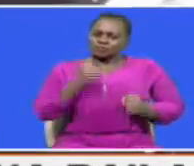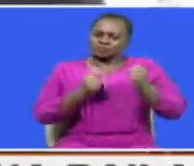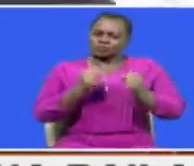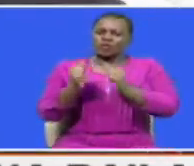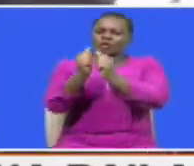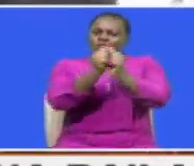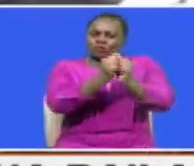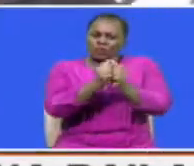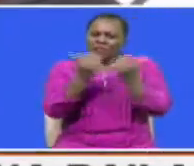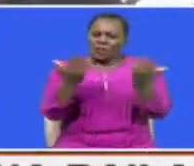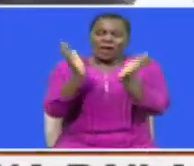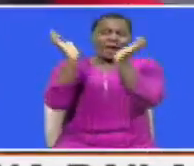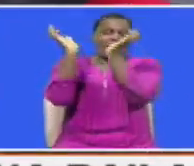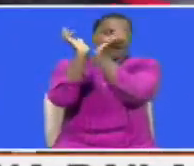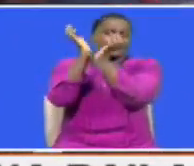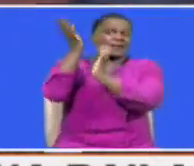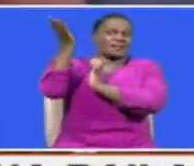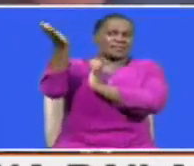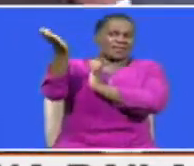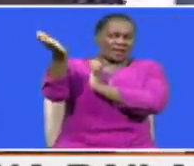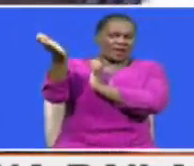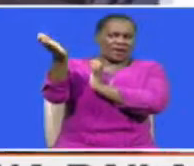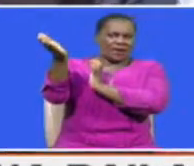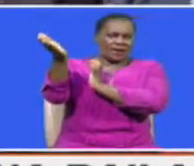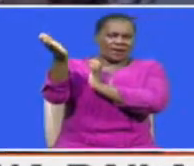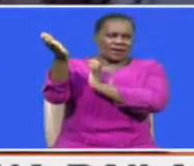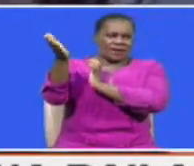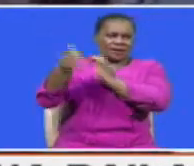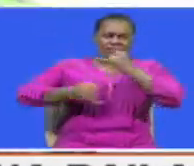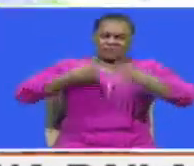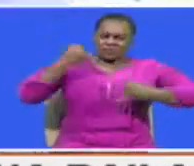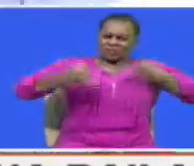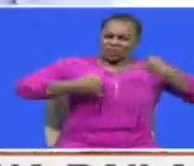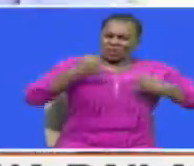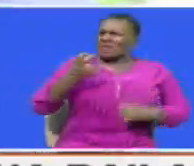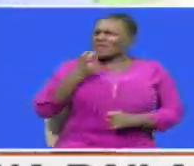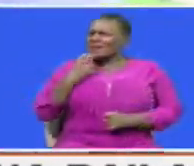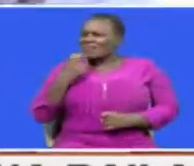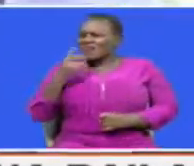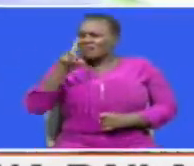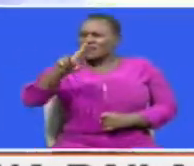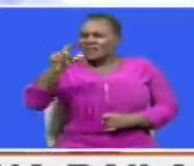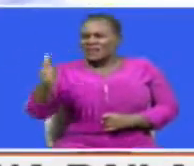pamoja katika uwanja wa Kasarani wakionekana wenye bashasha nyingi.